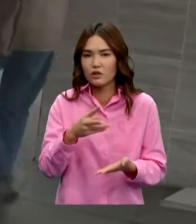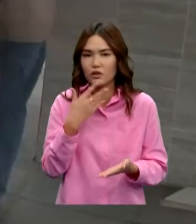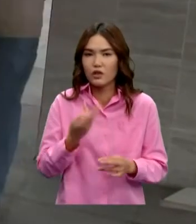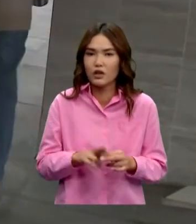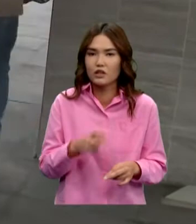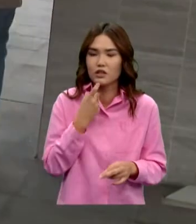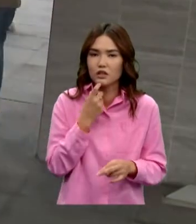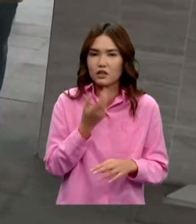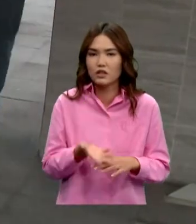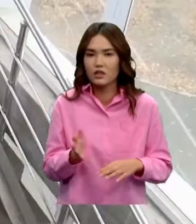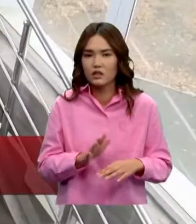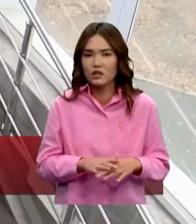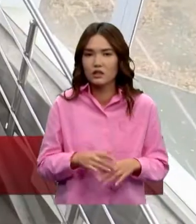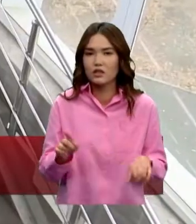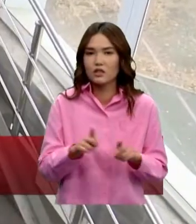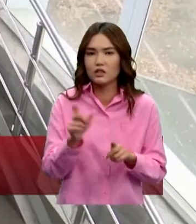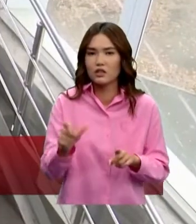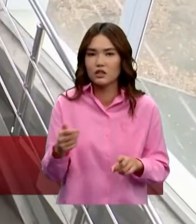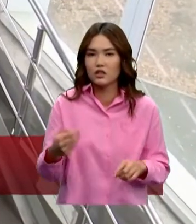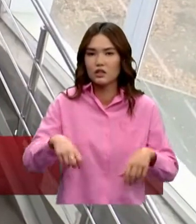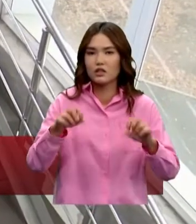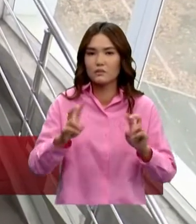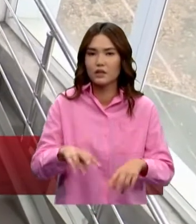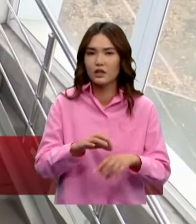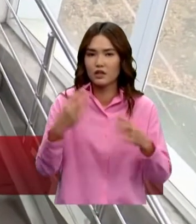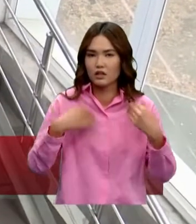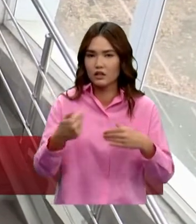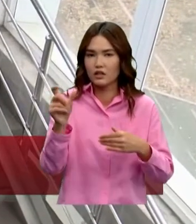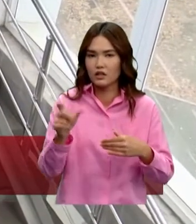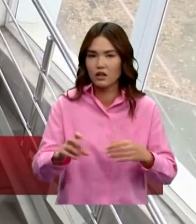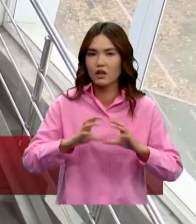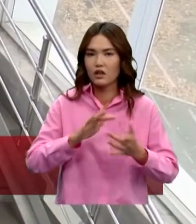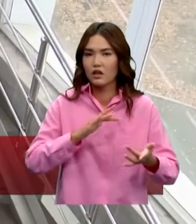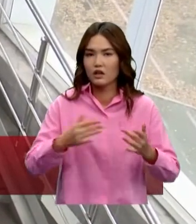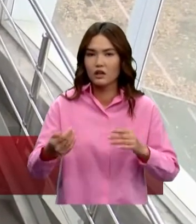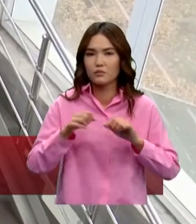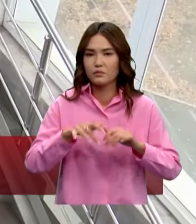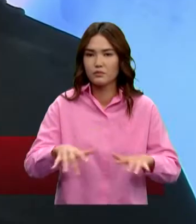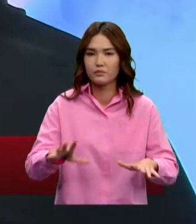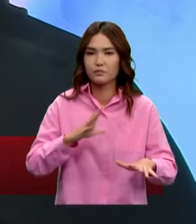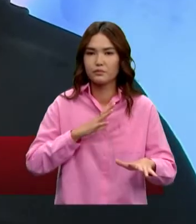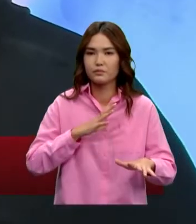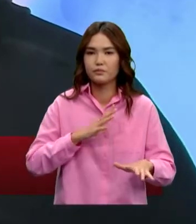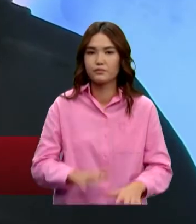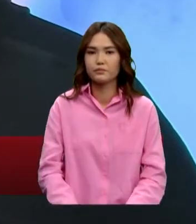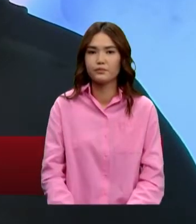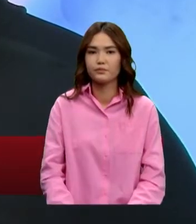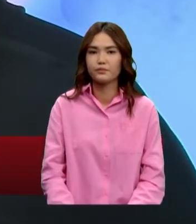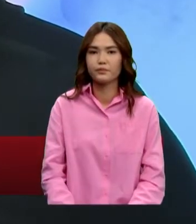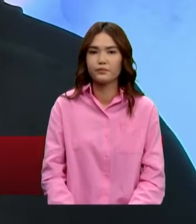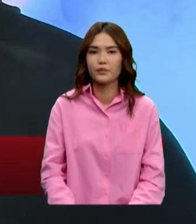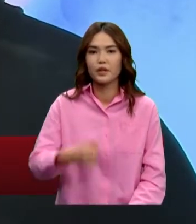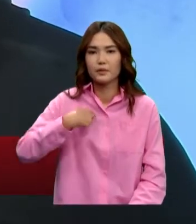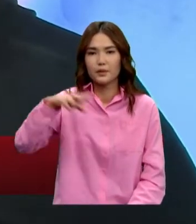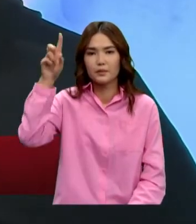қиындықтан құтылудың жолын іздеген жандар арнайы бейне роликтер жасап, әлеуметтік желілерде таратуға кіріскен. Я надеюсь, что мен